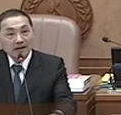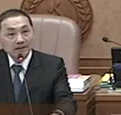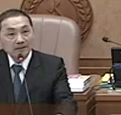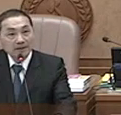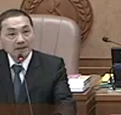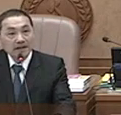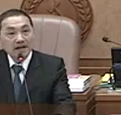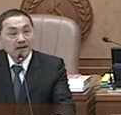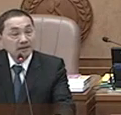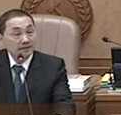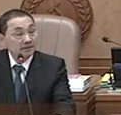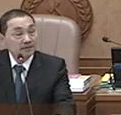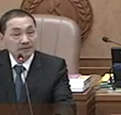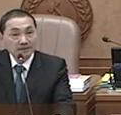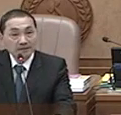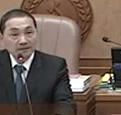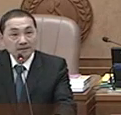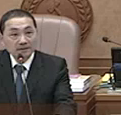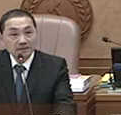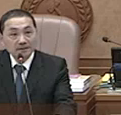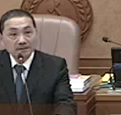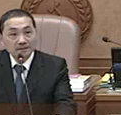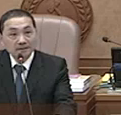你好。 副局长好。 那议员好。